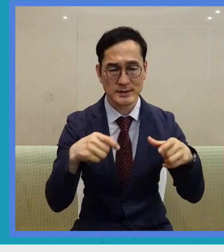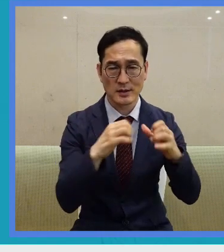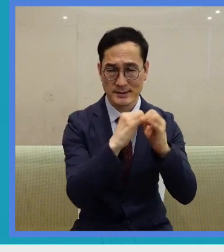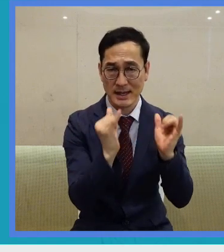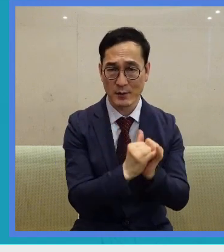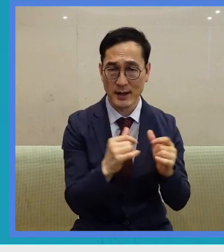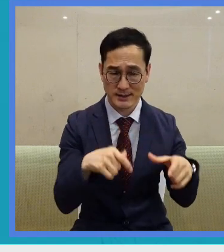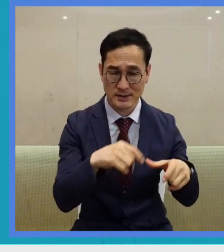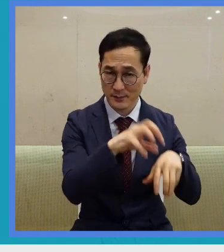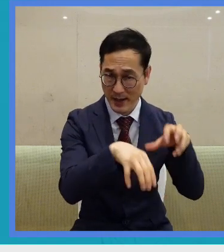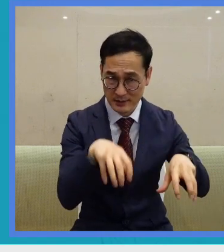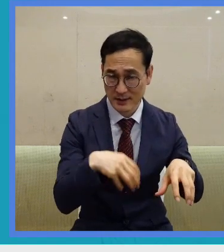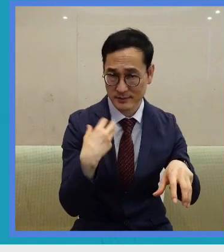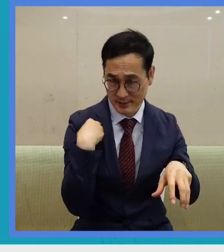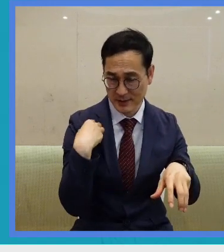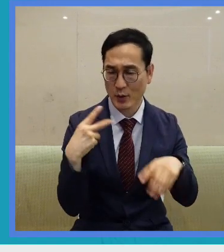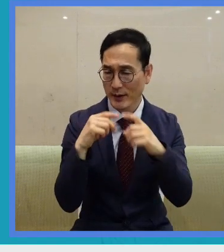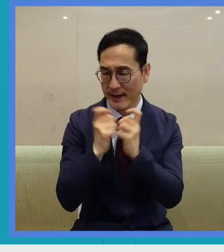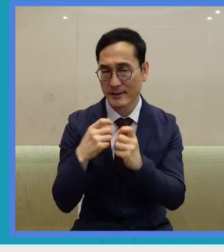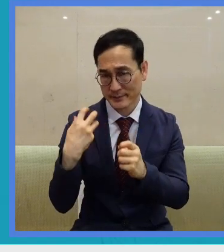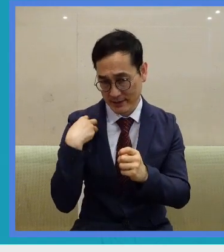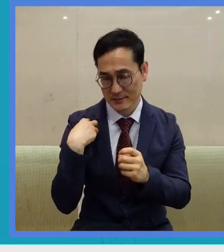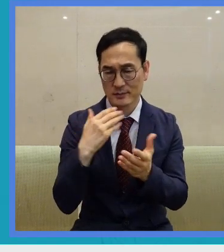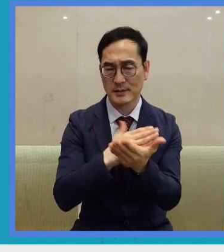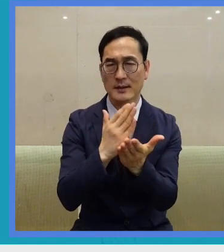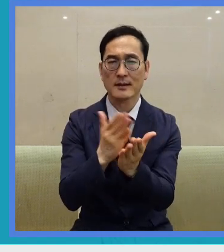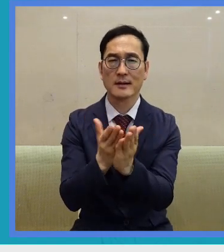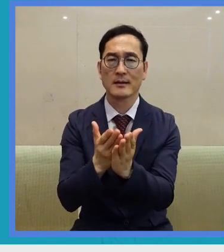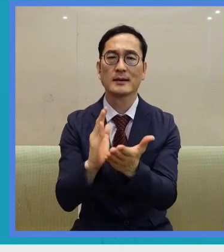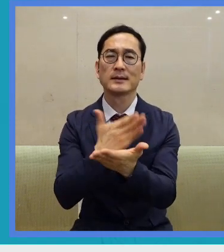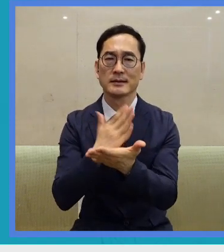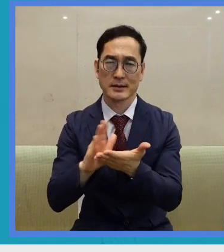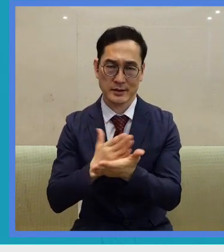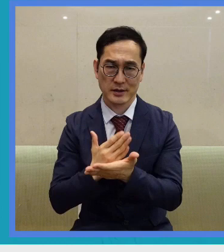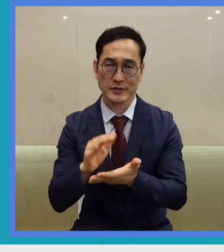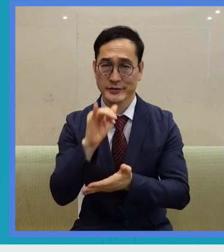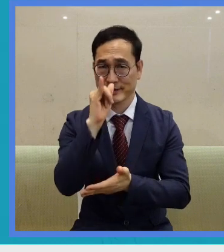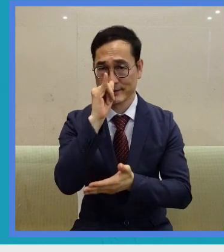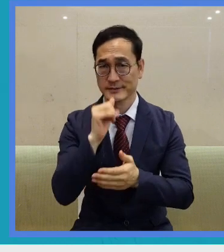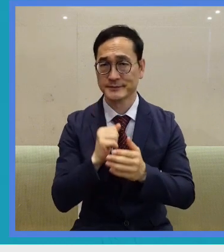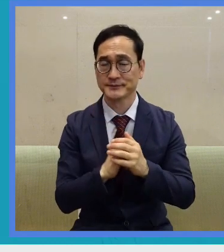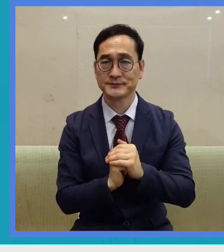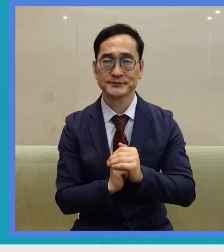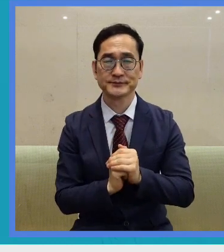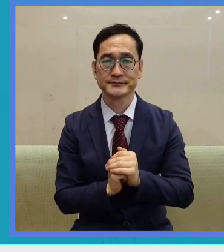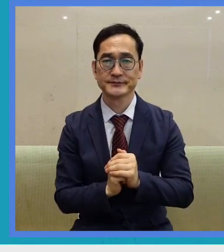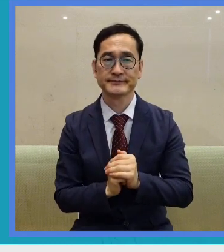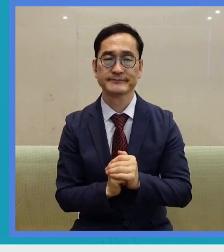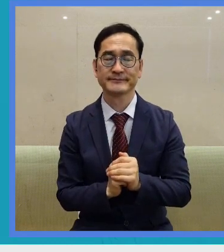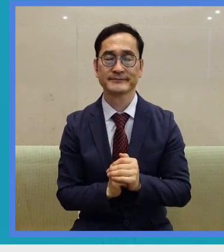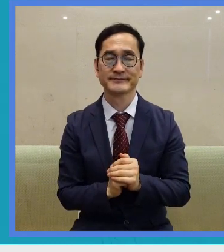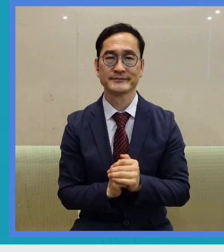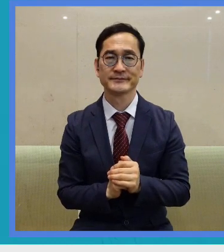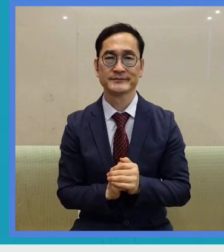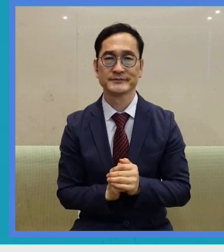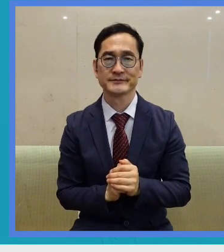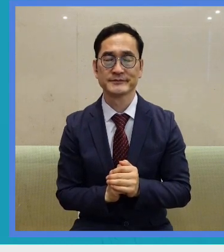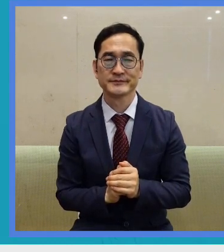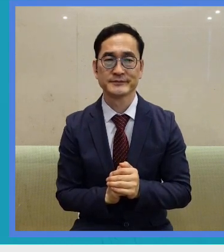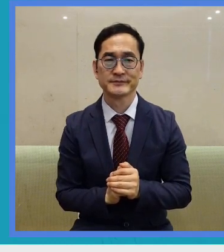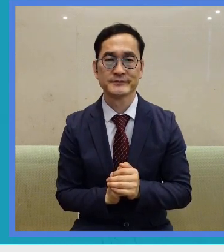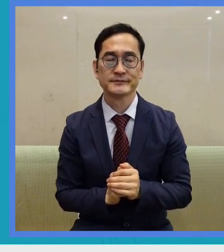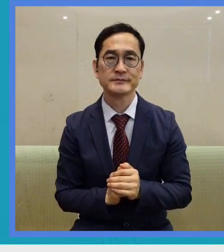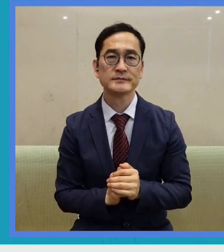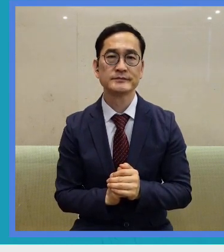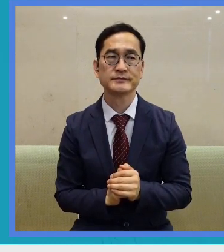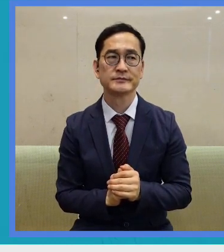그리고 개인적인 수준에서 우리가 개입을 해야 될 것이 구분되어 있다라고 하는 주장도 있었습니다.